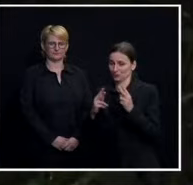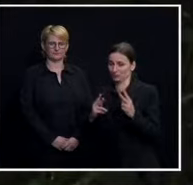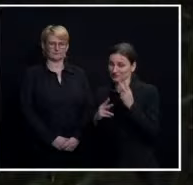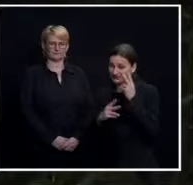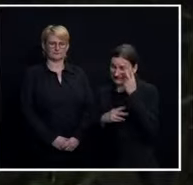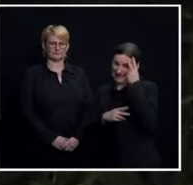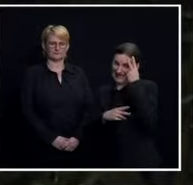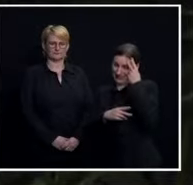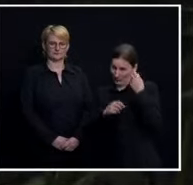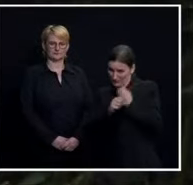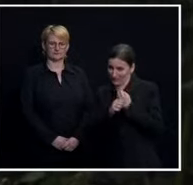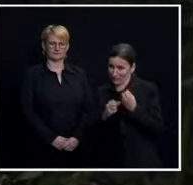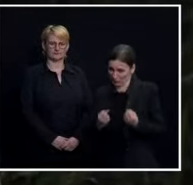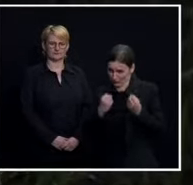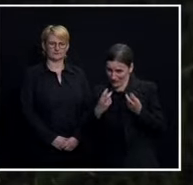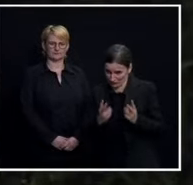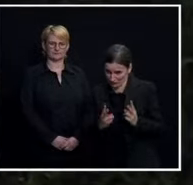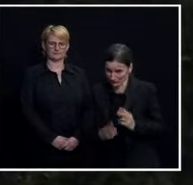schwere Arbeit.